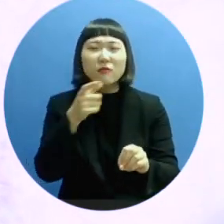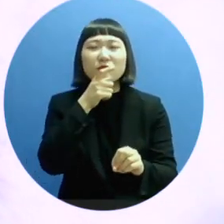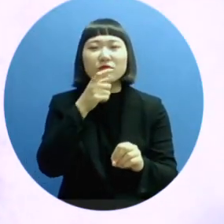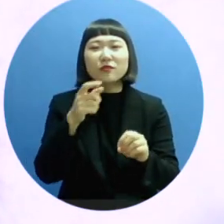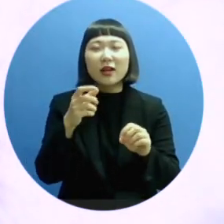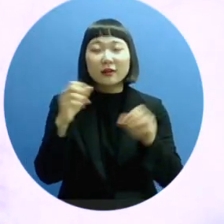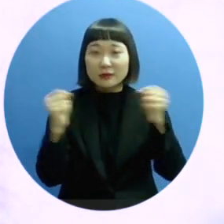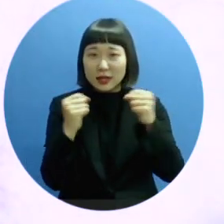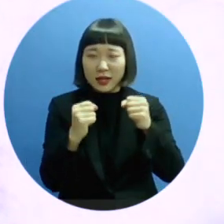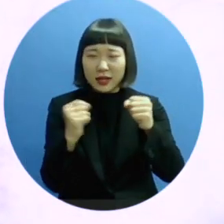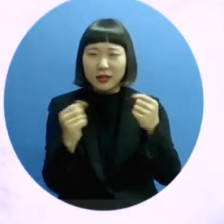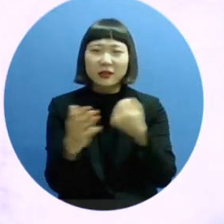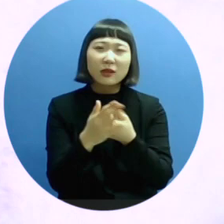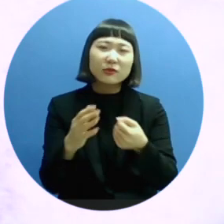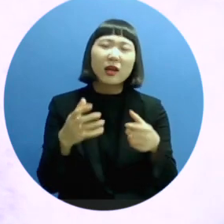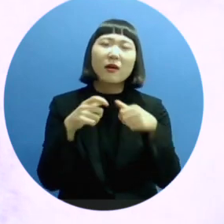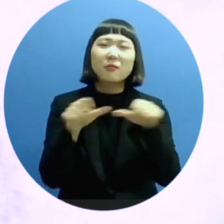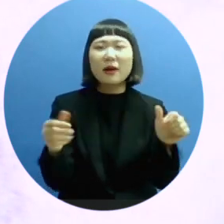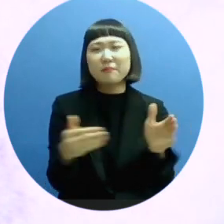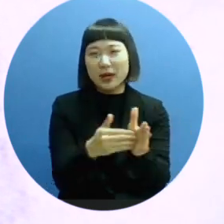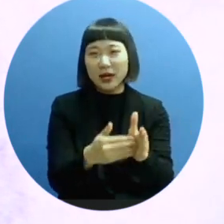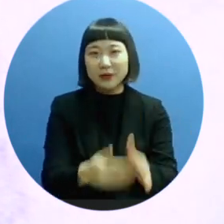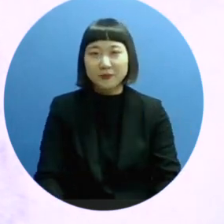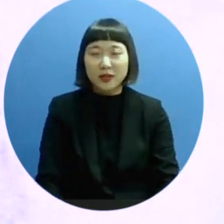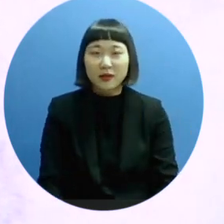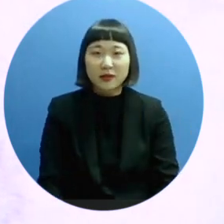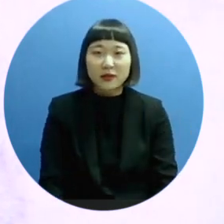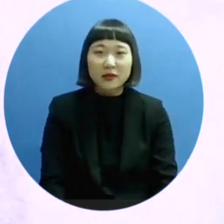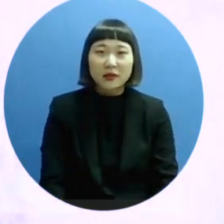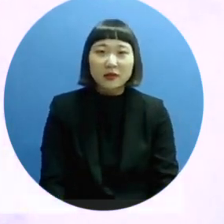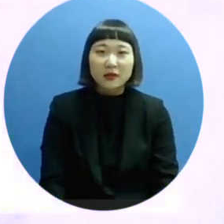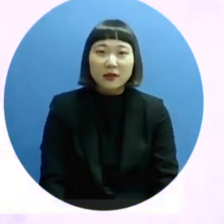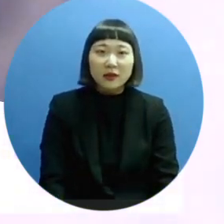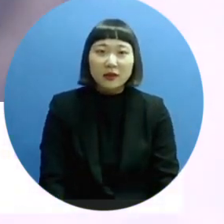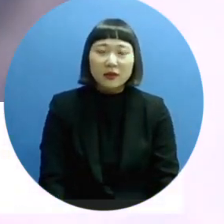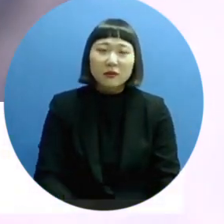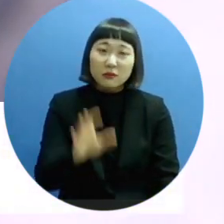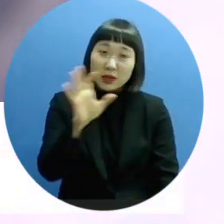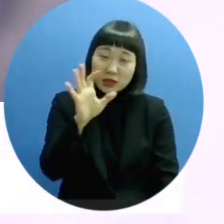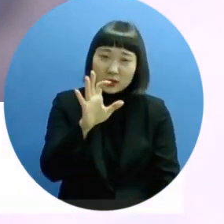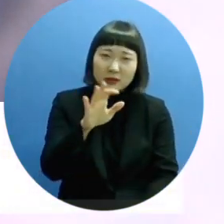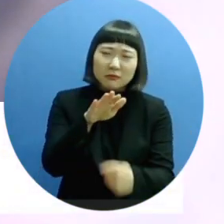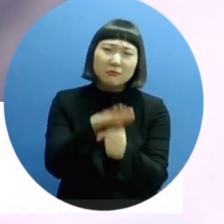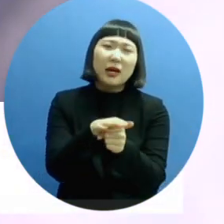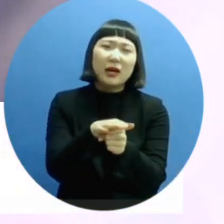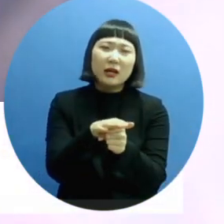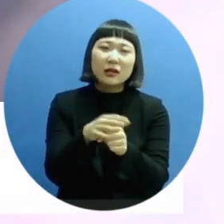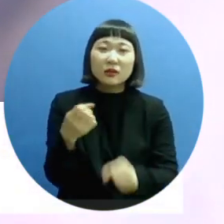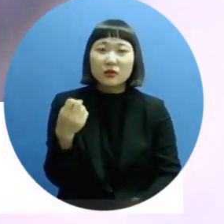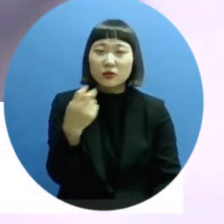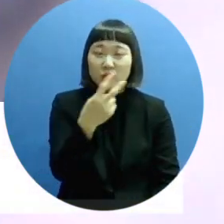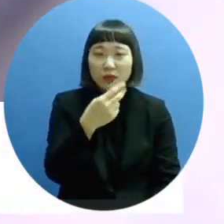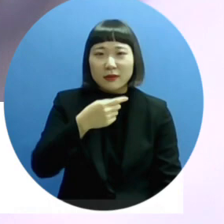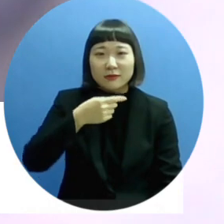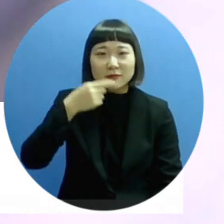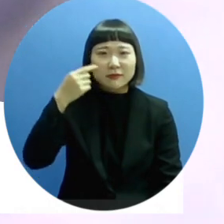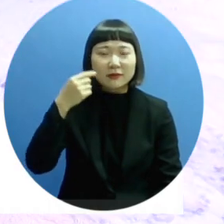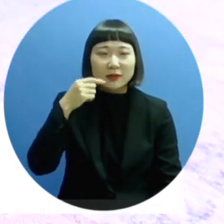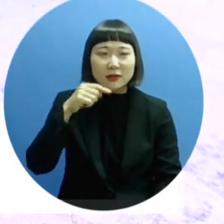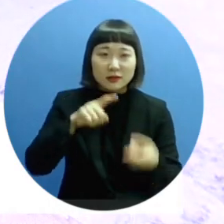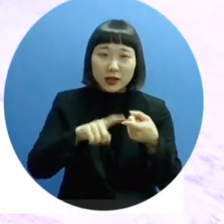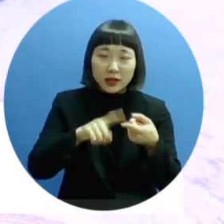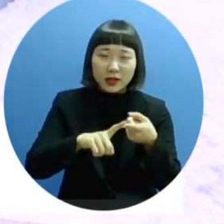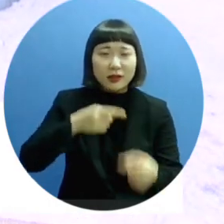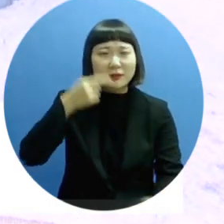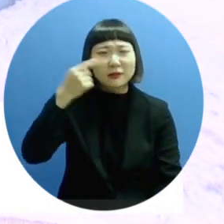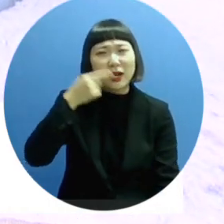가정집에서는 불편한 게 한두 가지가 아닙니다. 화장실 막히죠. 그런데 뭐 양치질도 할